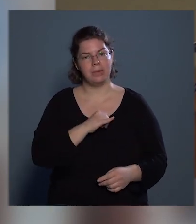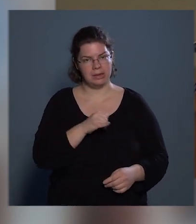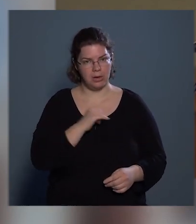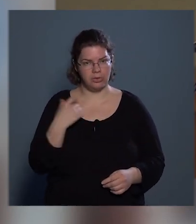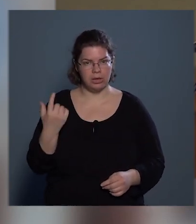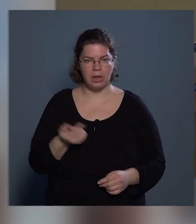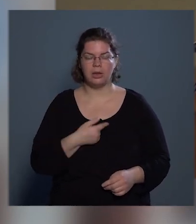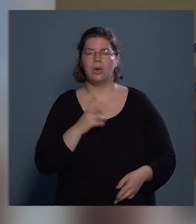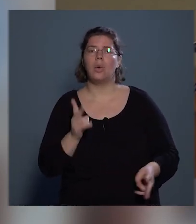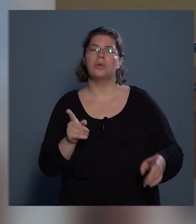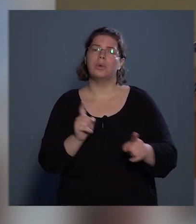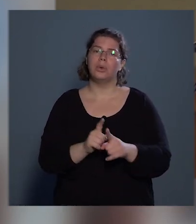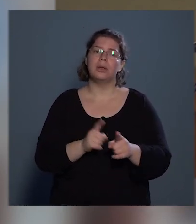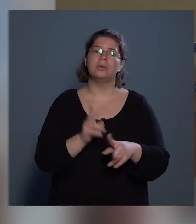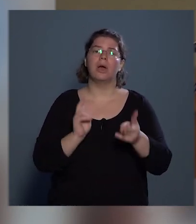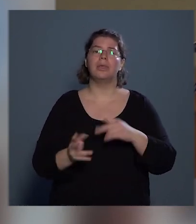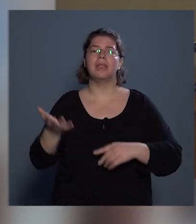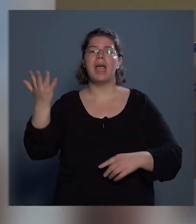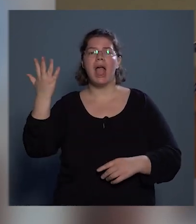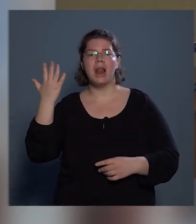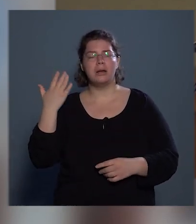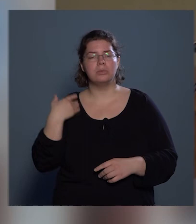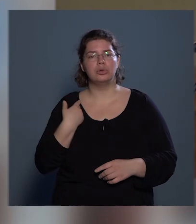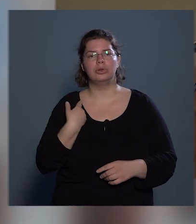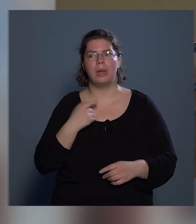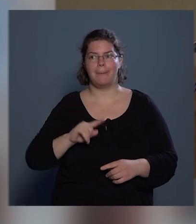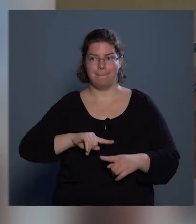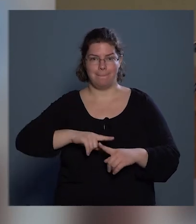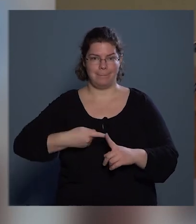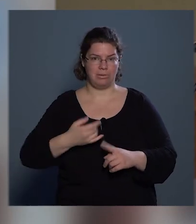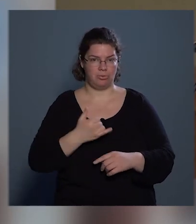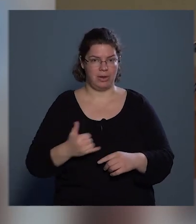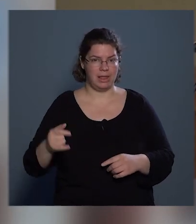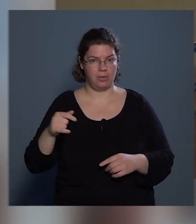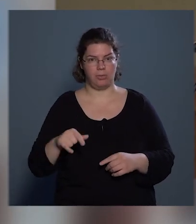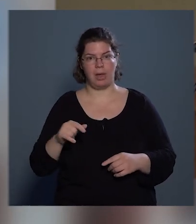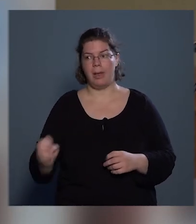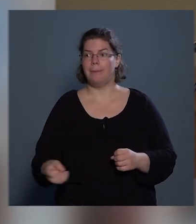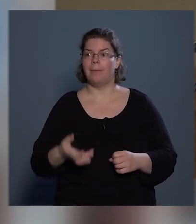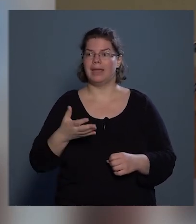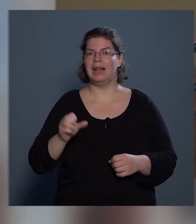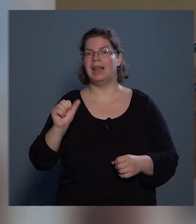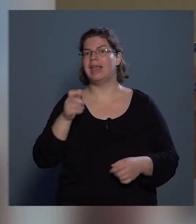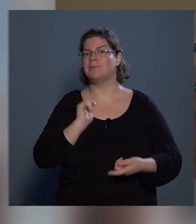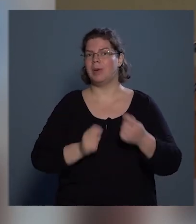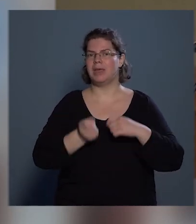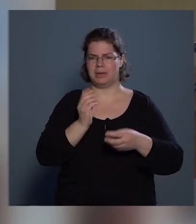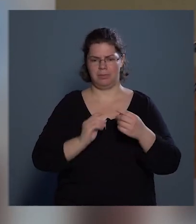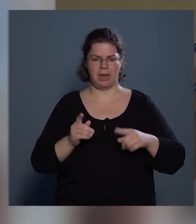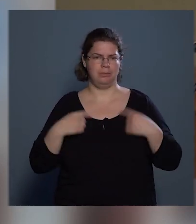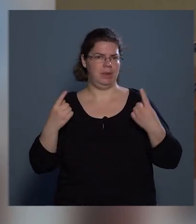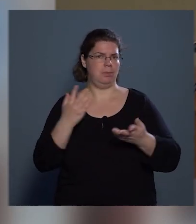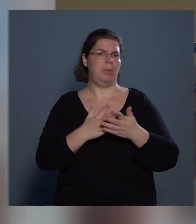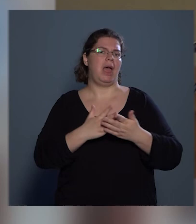hogy ugyanúgy, ahogy az elmúlt másfél évben megjelenjen egy pályázat, hiszen ezt mi már